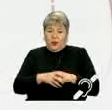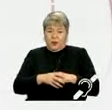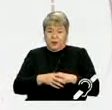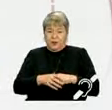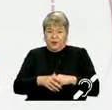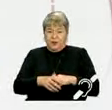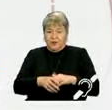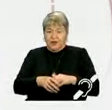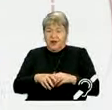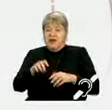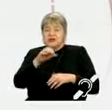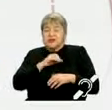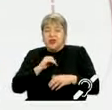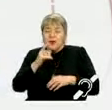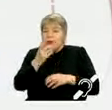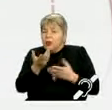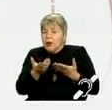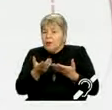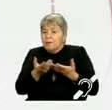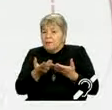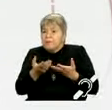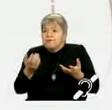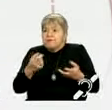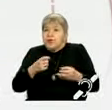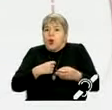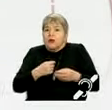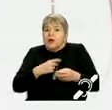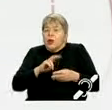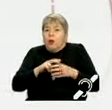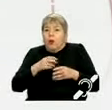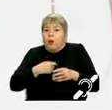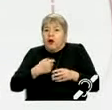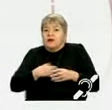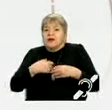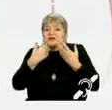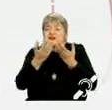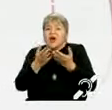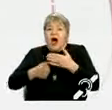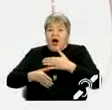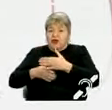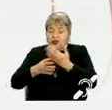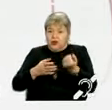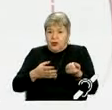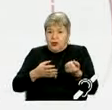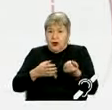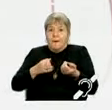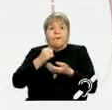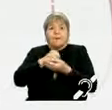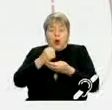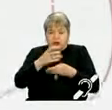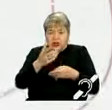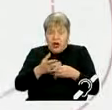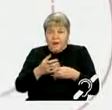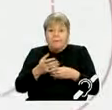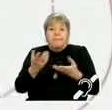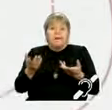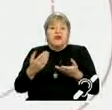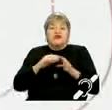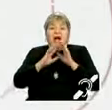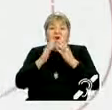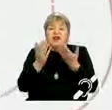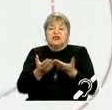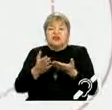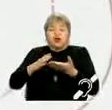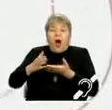zice. Singura situație cu care putem să ajutăm agenții poștali este registrul agricol.